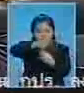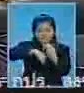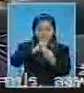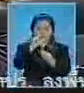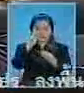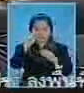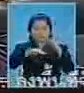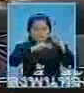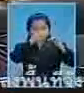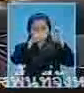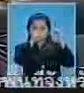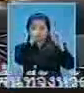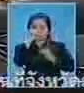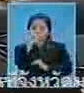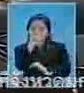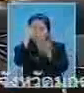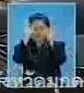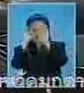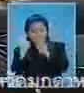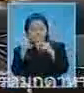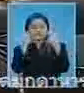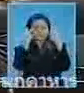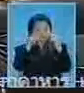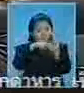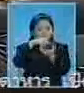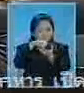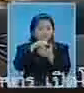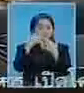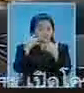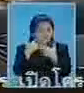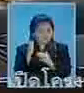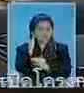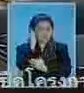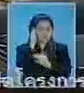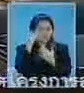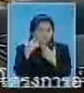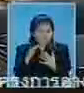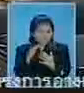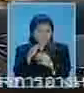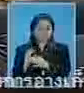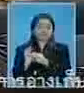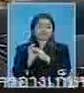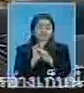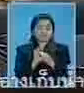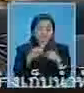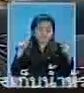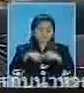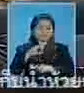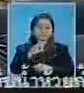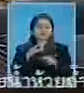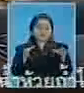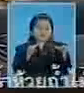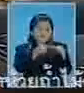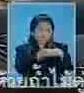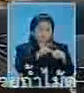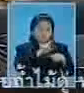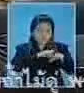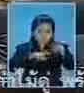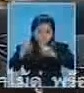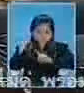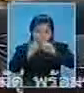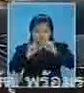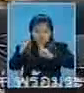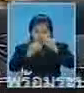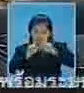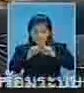ความมั่นคงเพียงใดท่านนายกรัฐมนตรีได้พูดให้พวกเราฟังแล้วนะครับว่าหน่วยงานที่เขามีหน้าที่ในการจัดลำดับความน่าเ